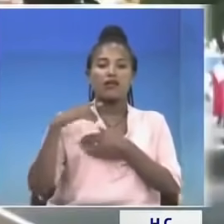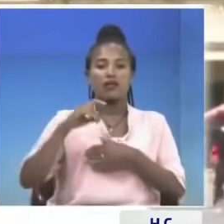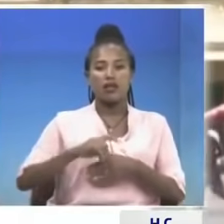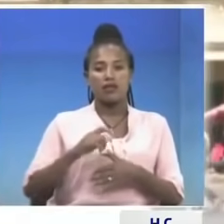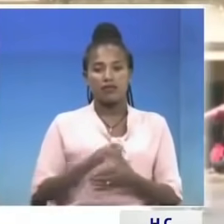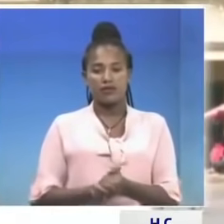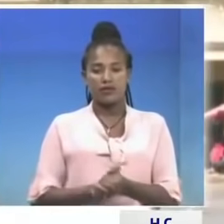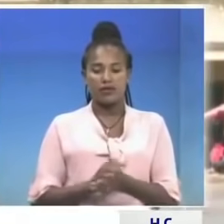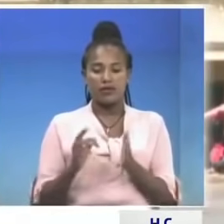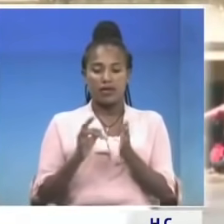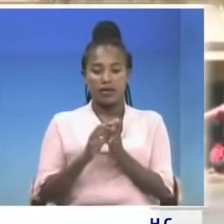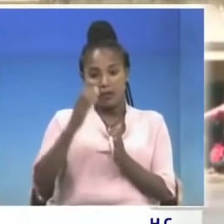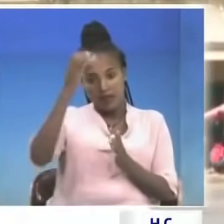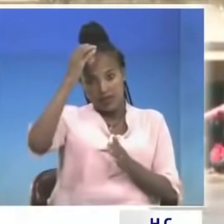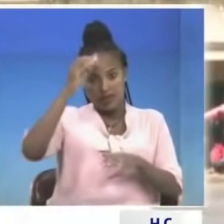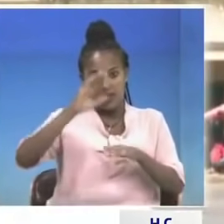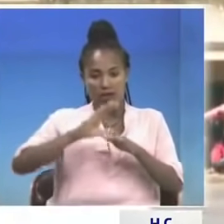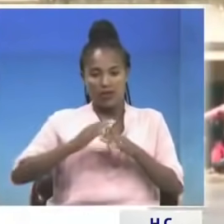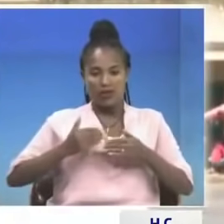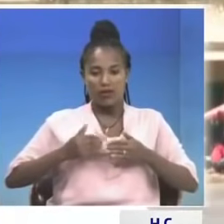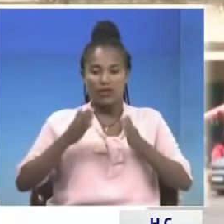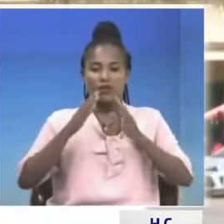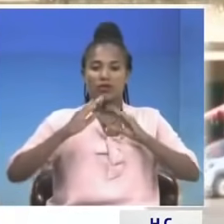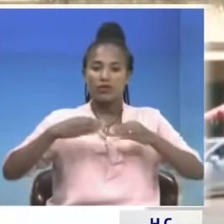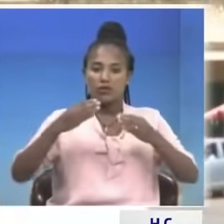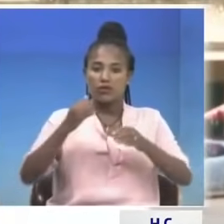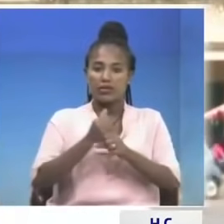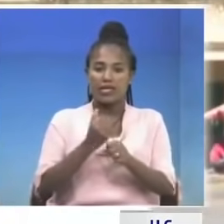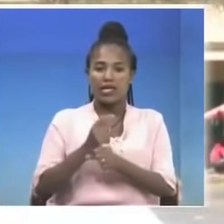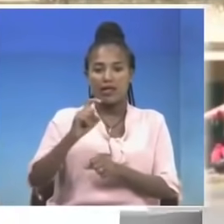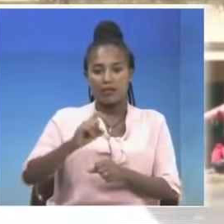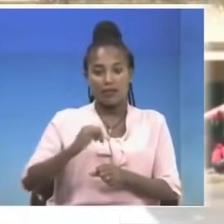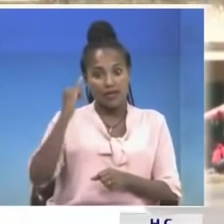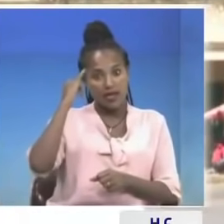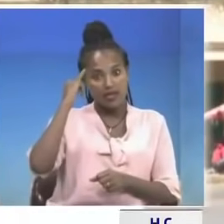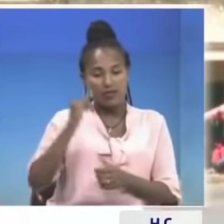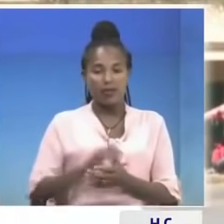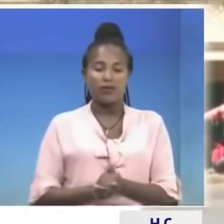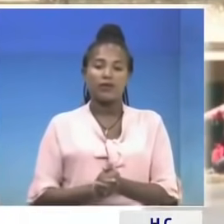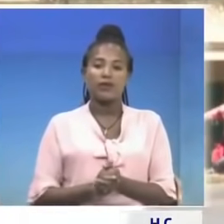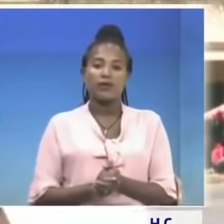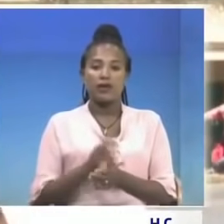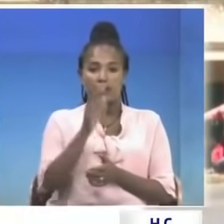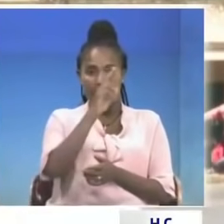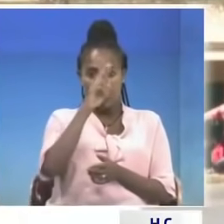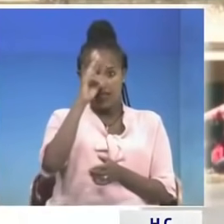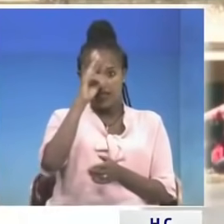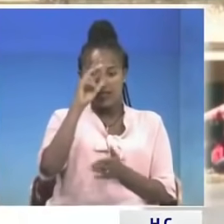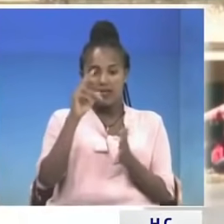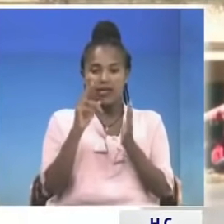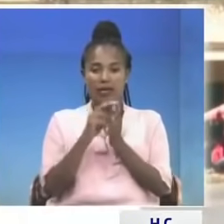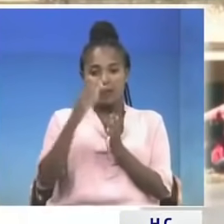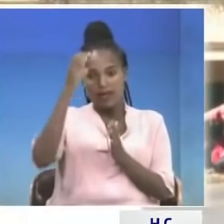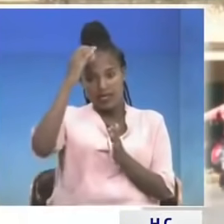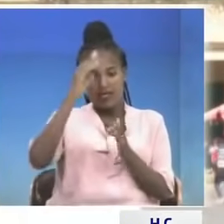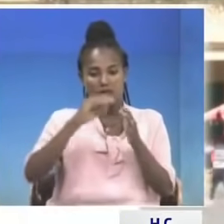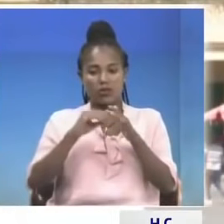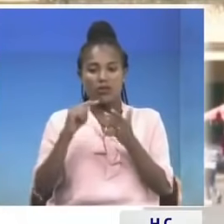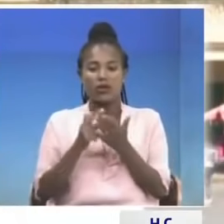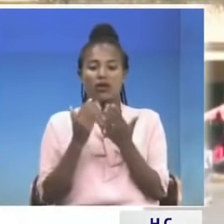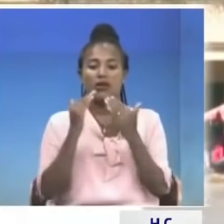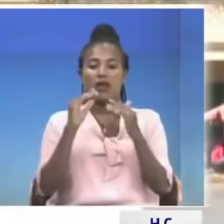አስባለሁ። ህገ መንግስት ላይ ያለው ነገር ትኩረት ተሰርቶ መሰራት አለበት ብዬ አስባለሁ። ምክንያት ይህ ህገ መንግስት ሲወጣ ይህን ያህል